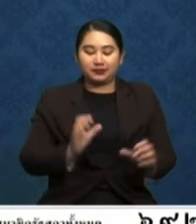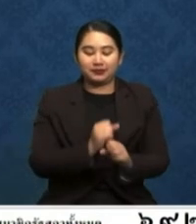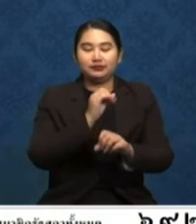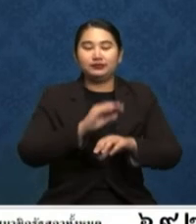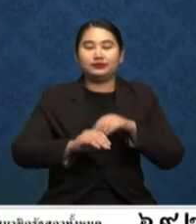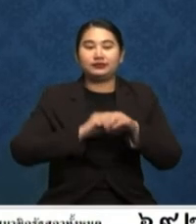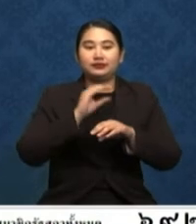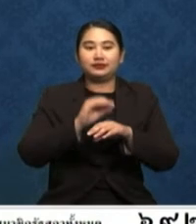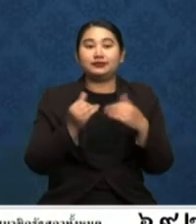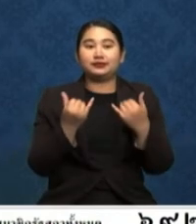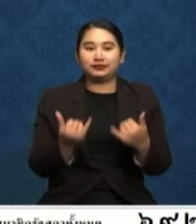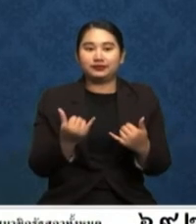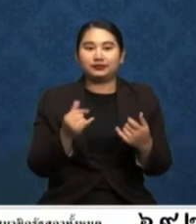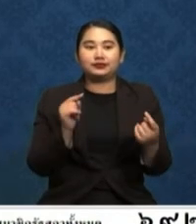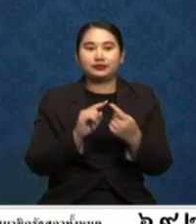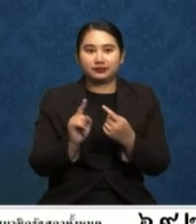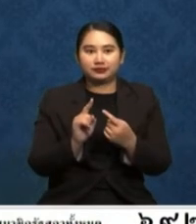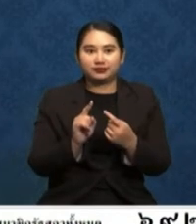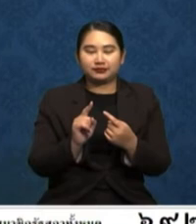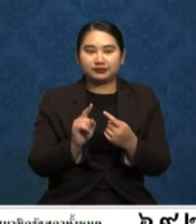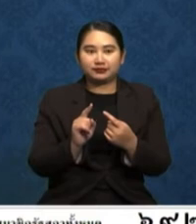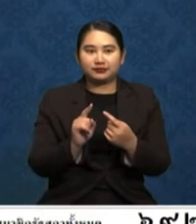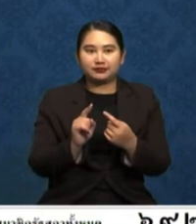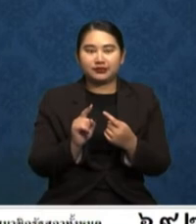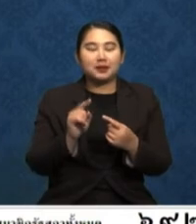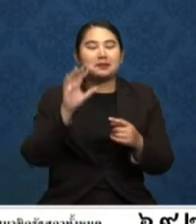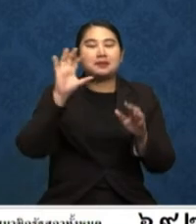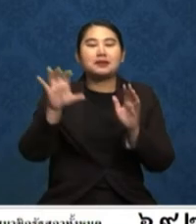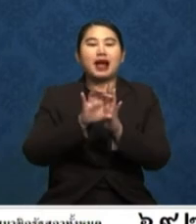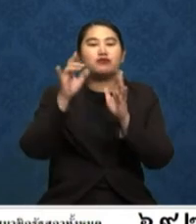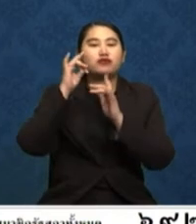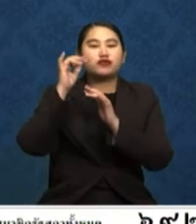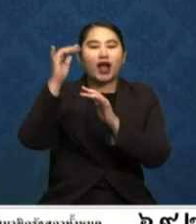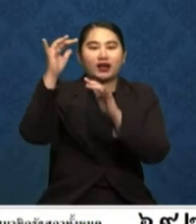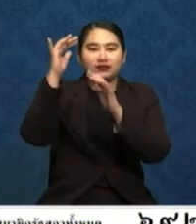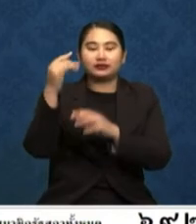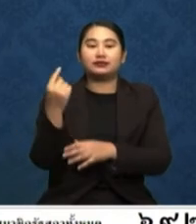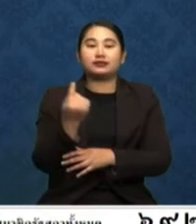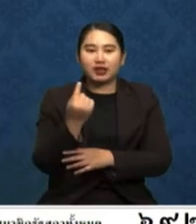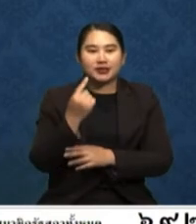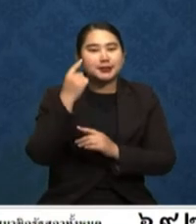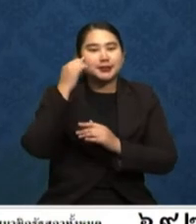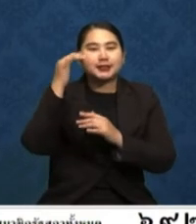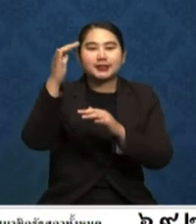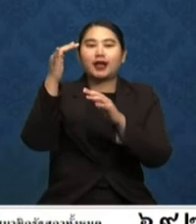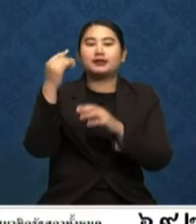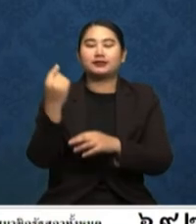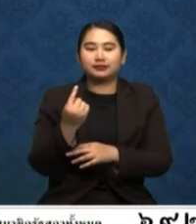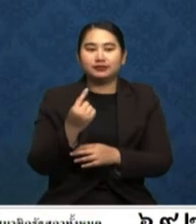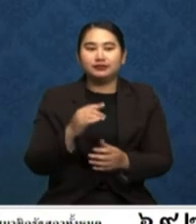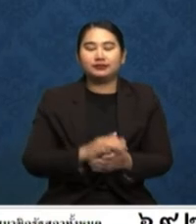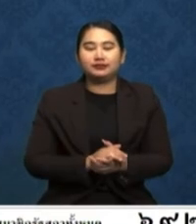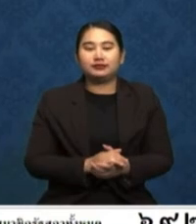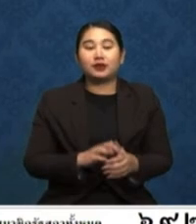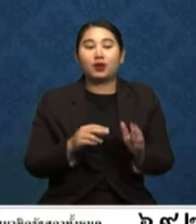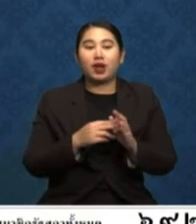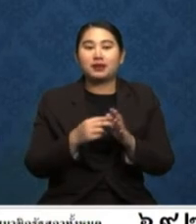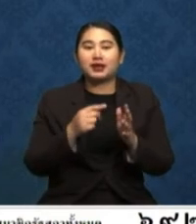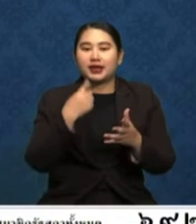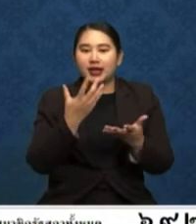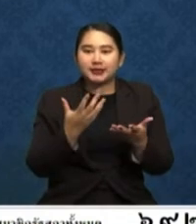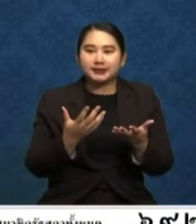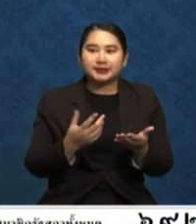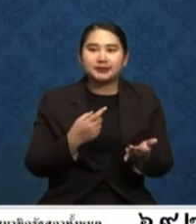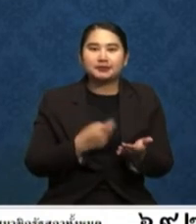แลนบิดตอนนี้มันมีแค่ภาพฝันมันมีแค่ภาพในจินตนาการยังไม่มีใครมารับประกัน